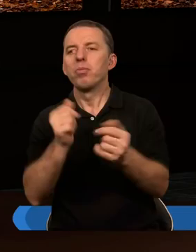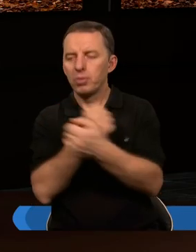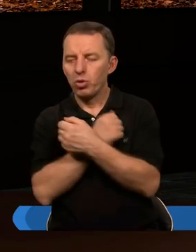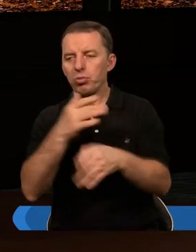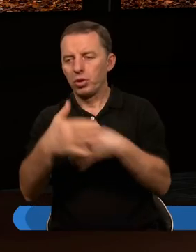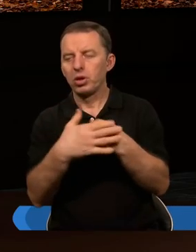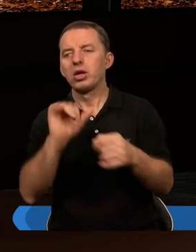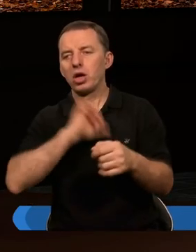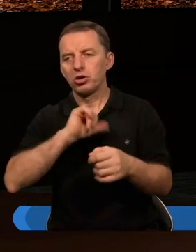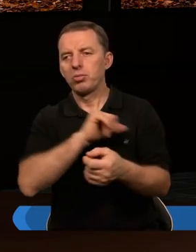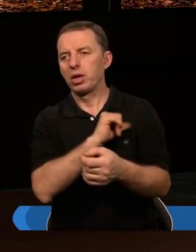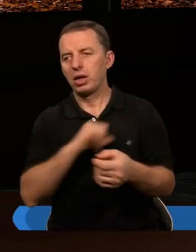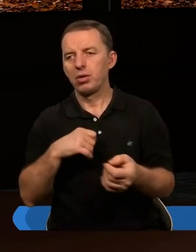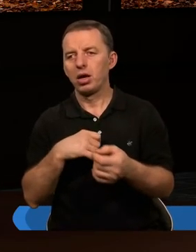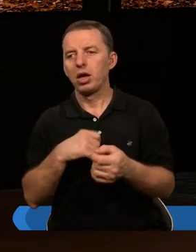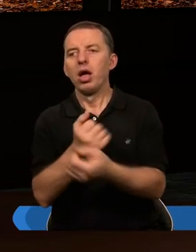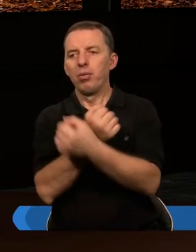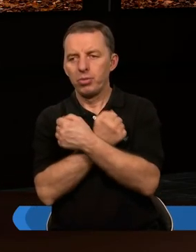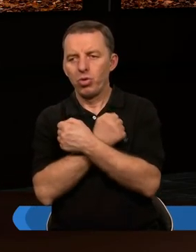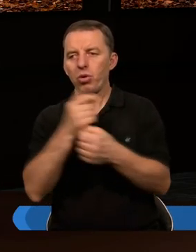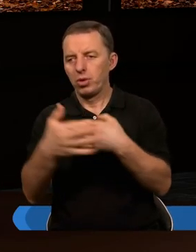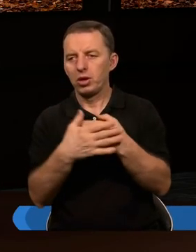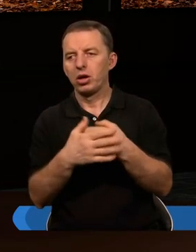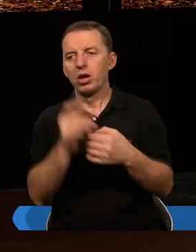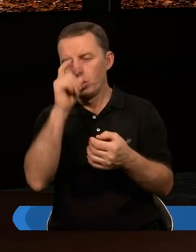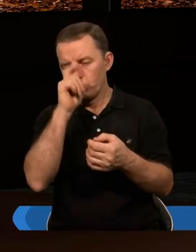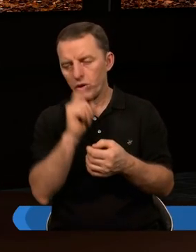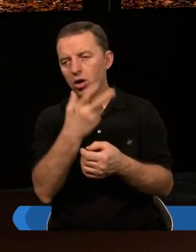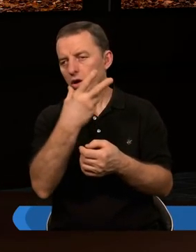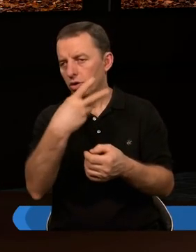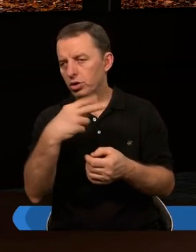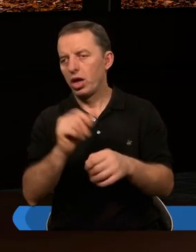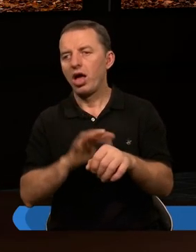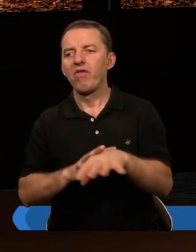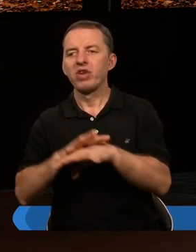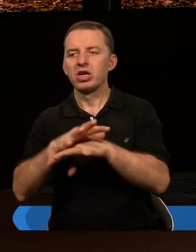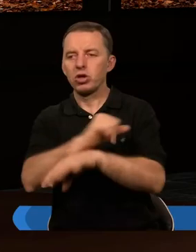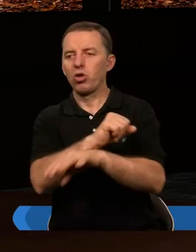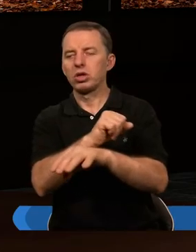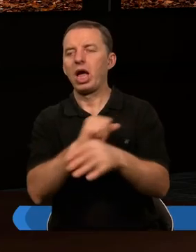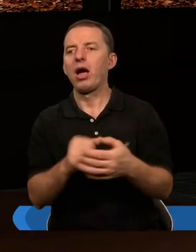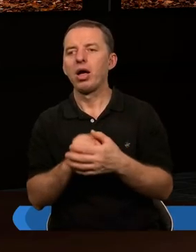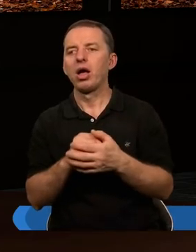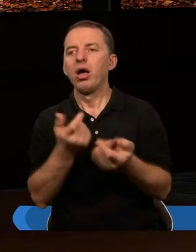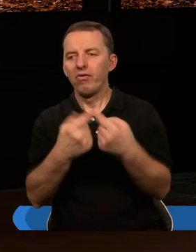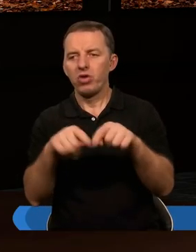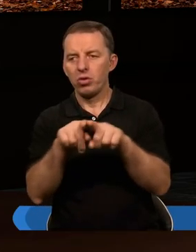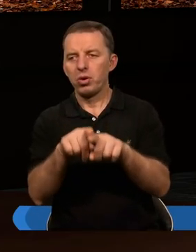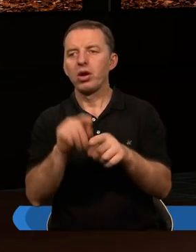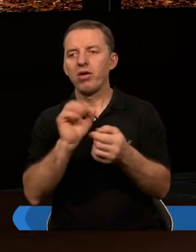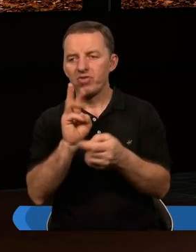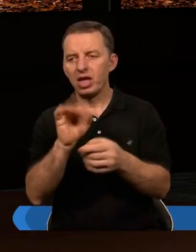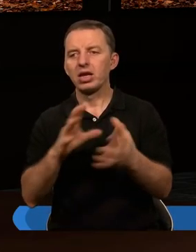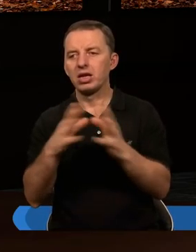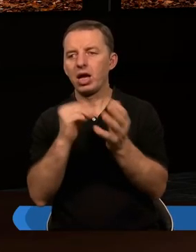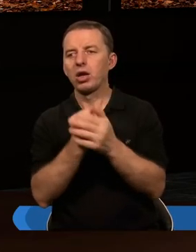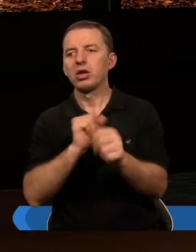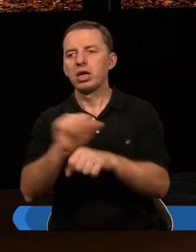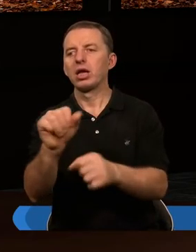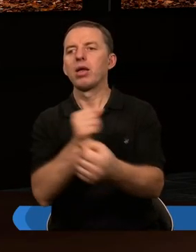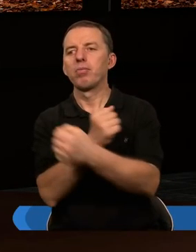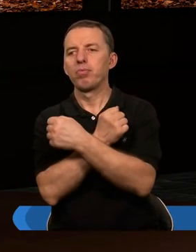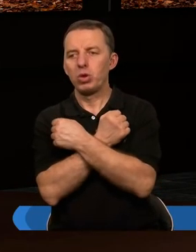bliźniego swego jak siebie samego. Miłość bliźniemu złego nie wyrządza. Wypełnieniem więc zakonu